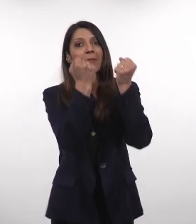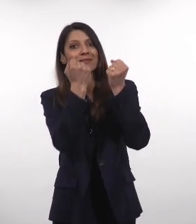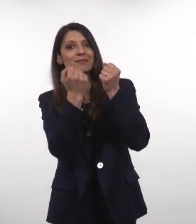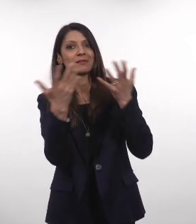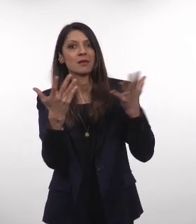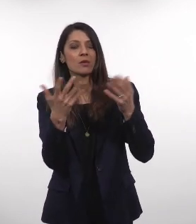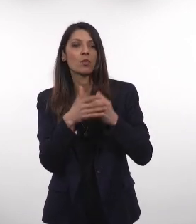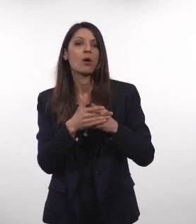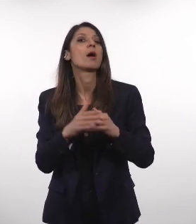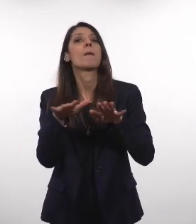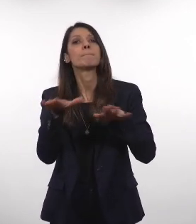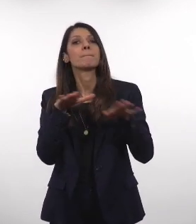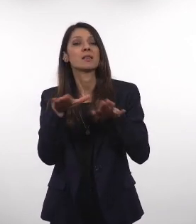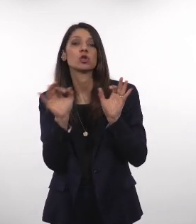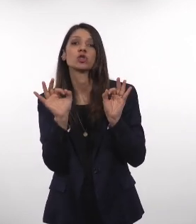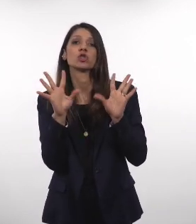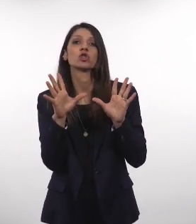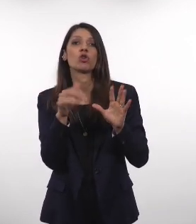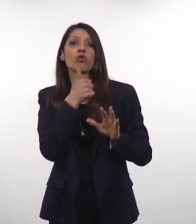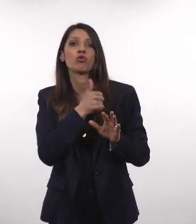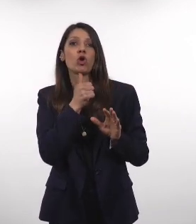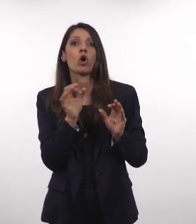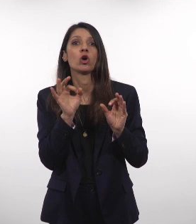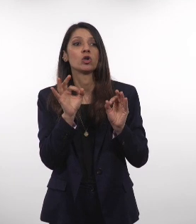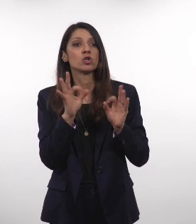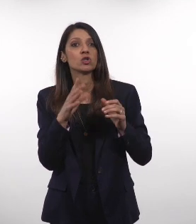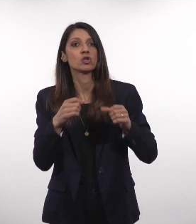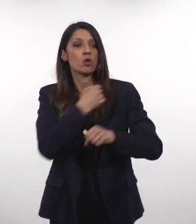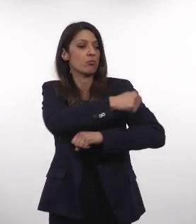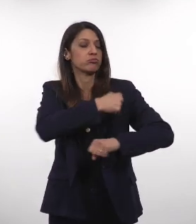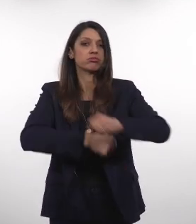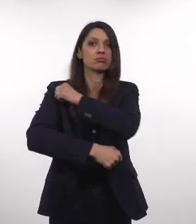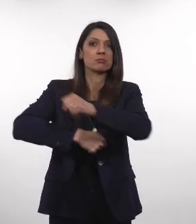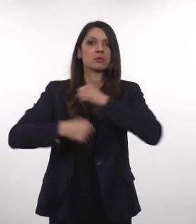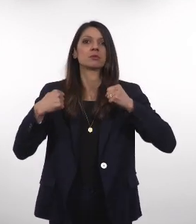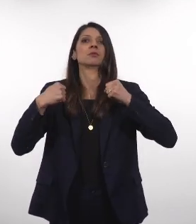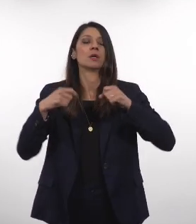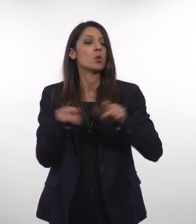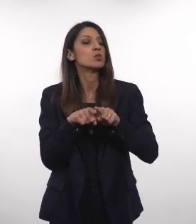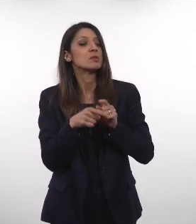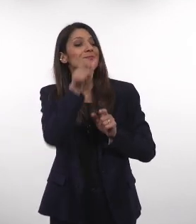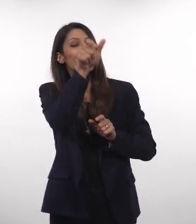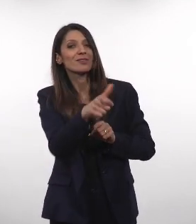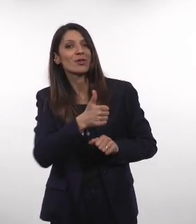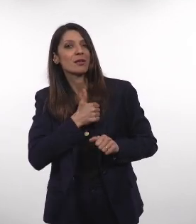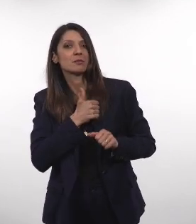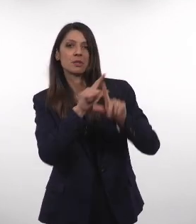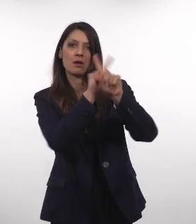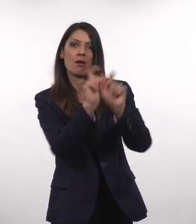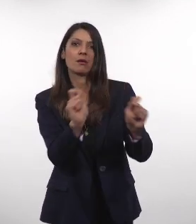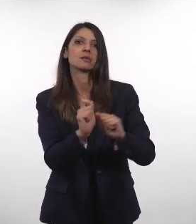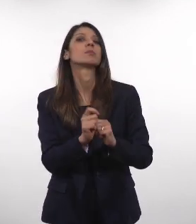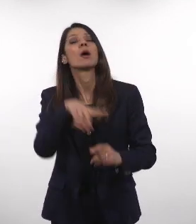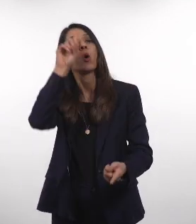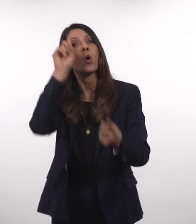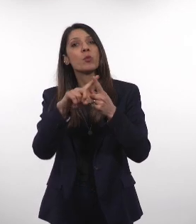consiste à être sans douleur, sans contention et surtout en respectant l'intimité du patient. L'objectif est de pouvoir réaliser un